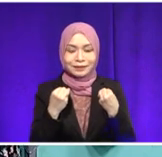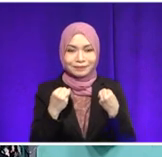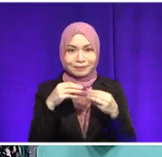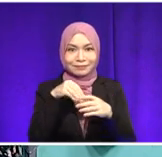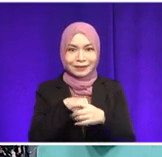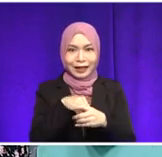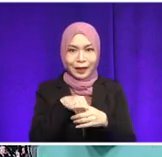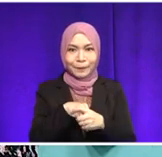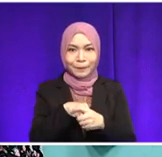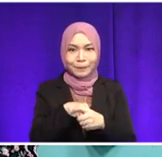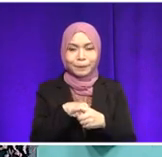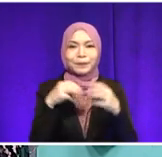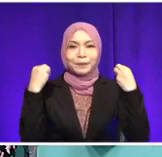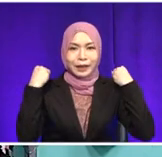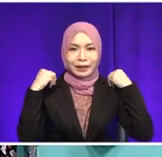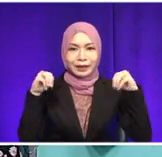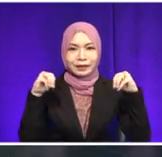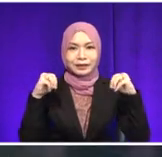pasaran tersebut